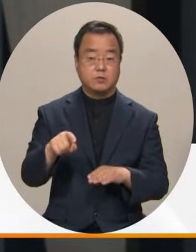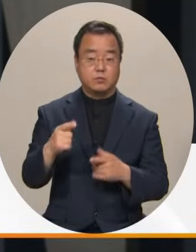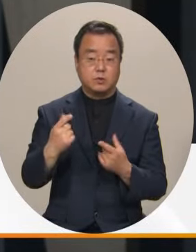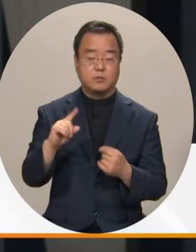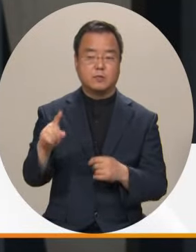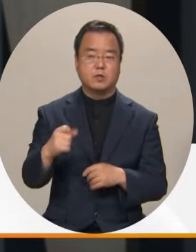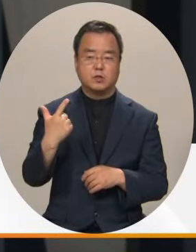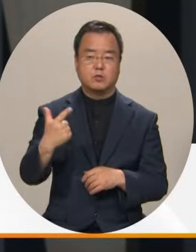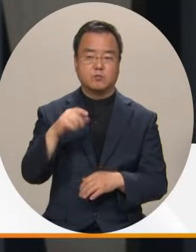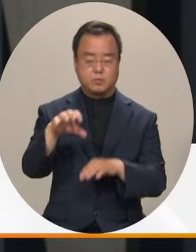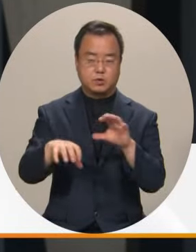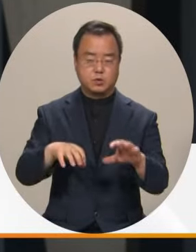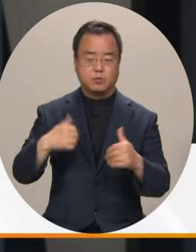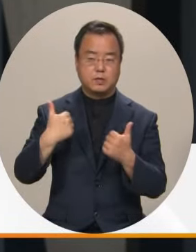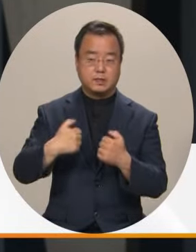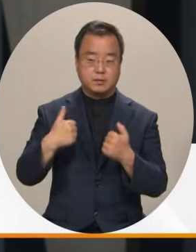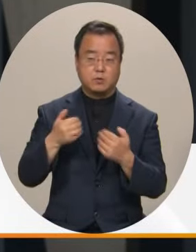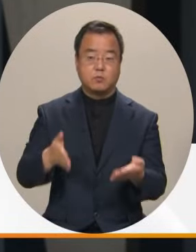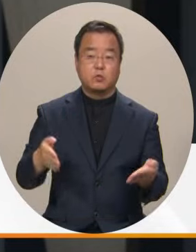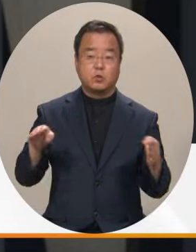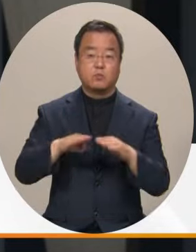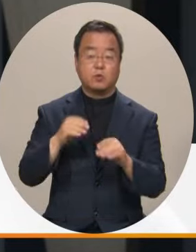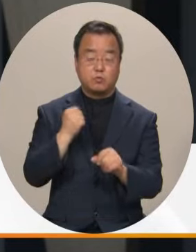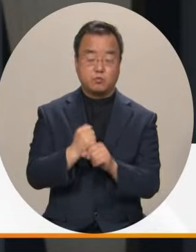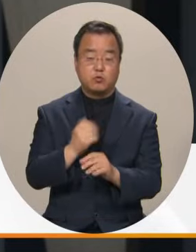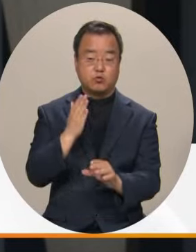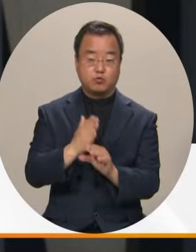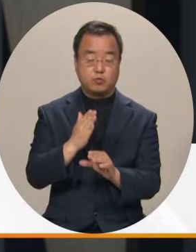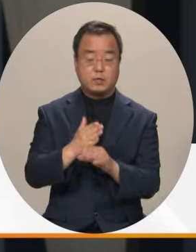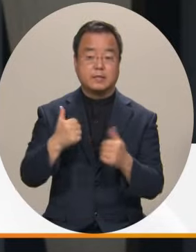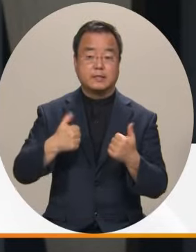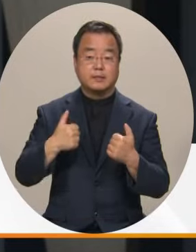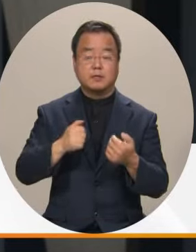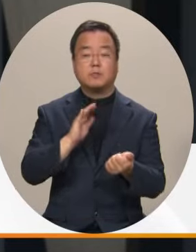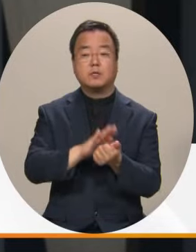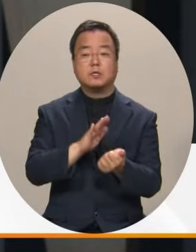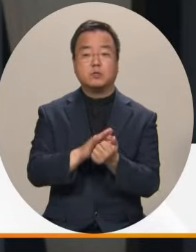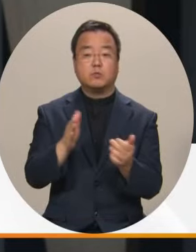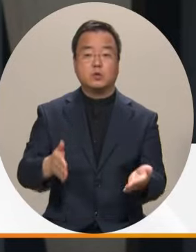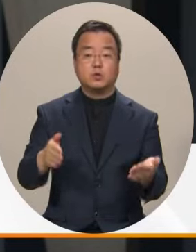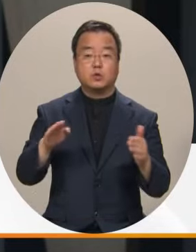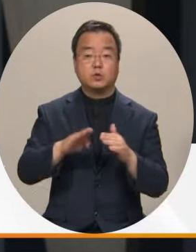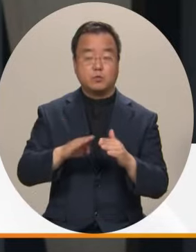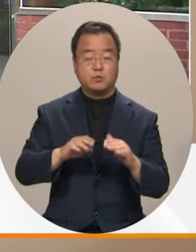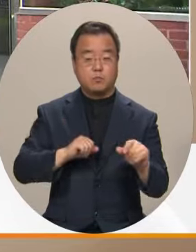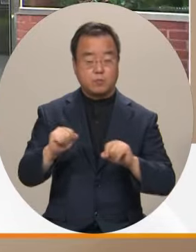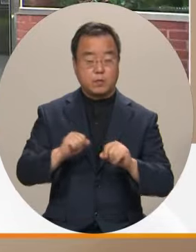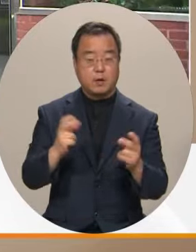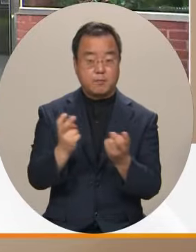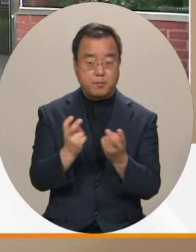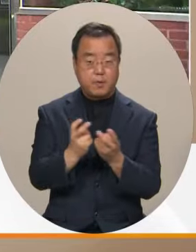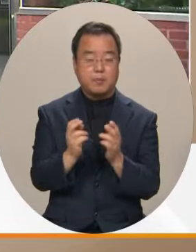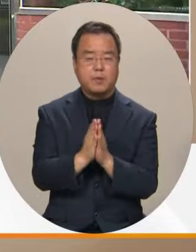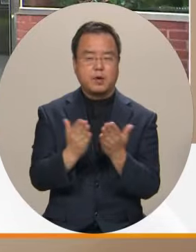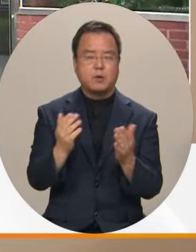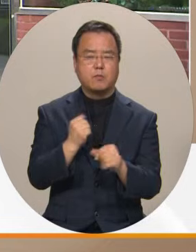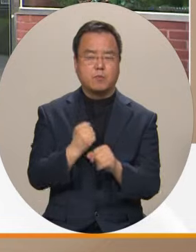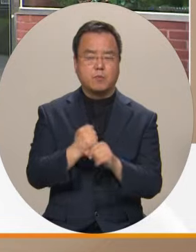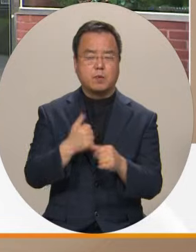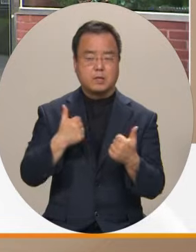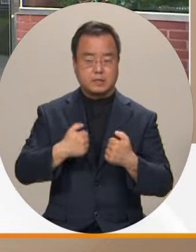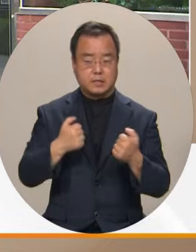상담 기간이 생기고 저희가 중앙 상담 지원 기관으로서 뭐 매뉴얼을 개발한다든지 어 상담원 교육을 한